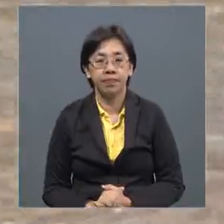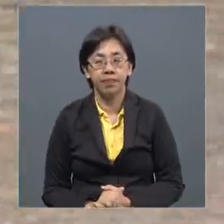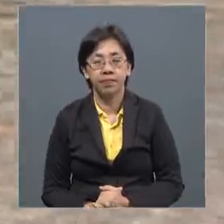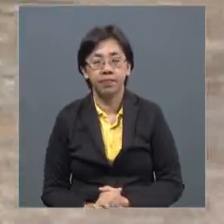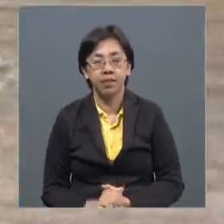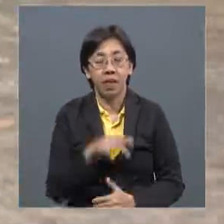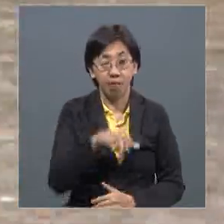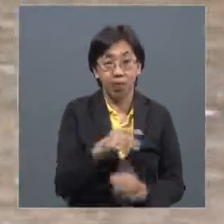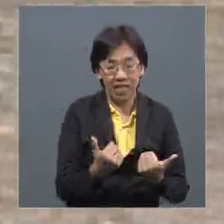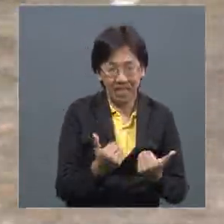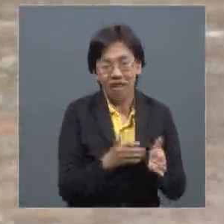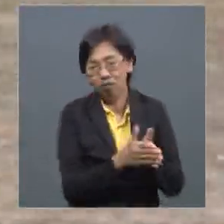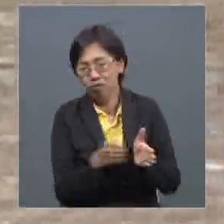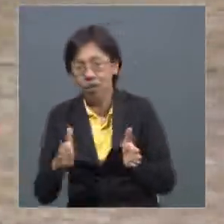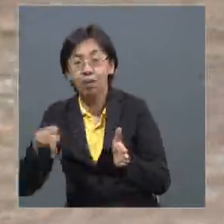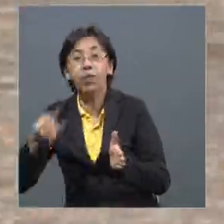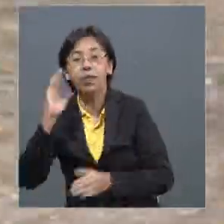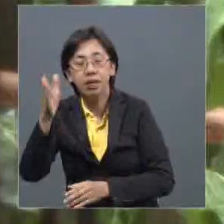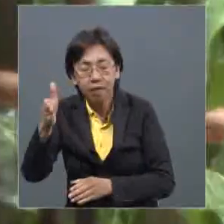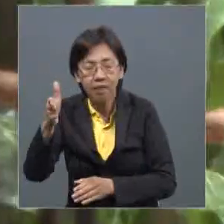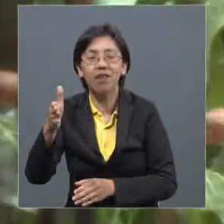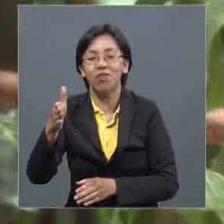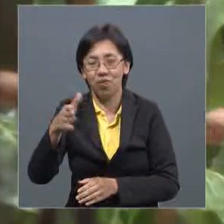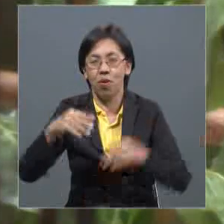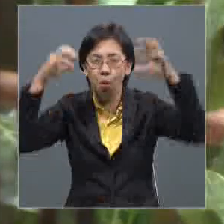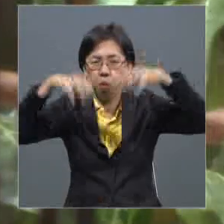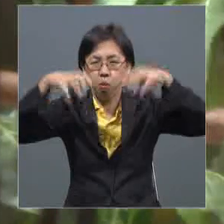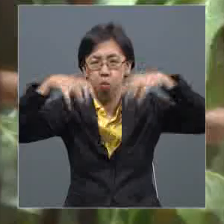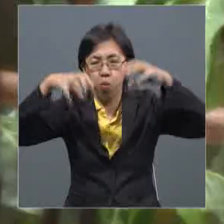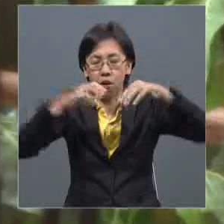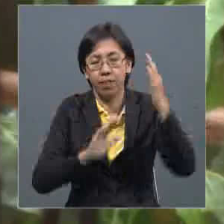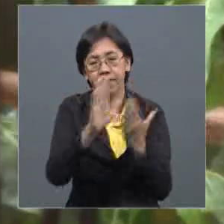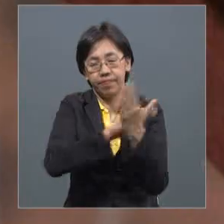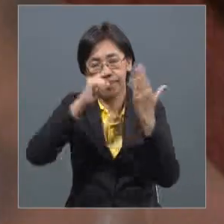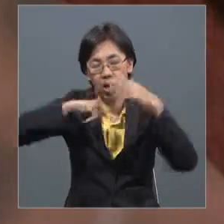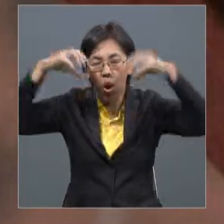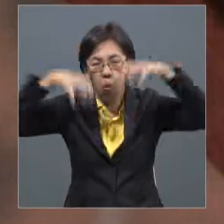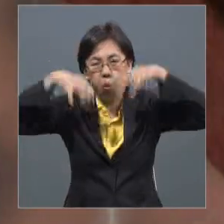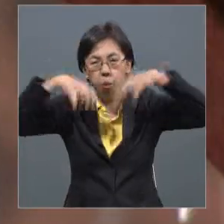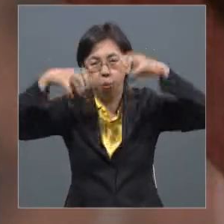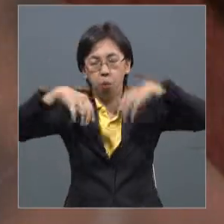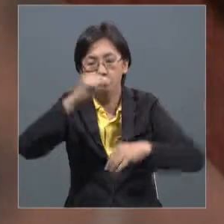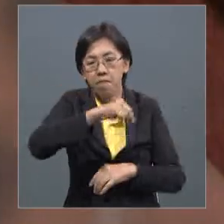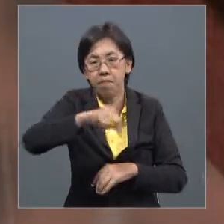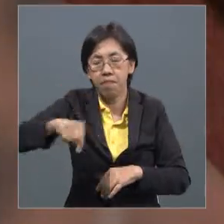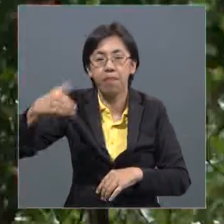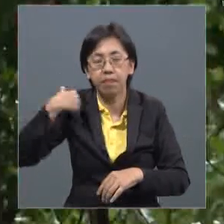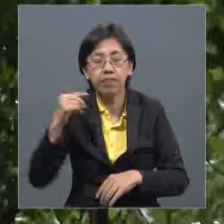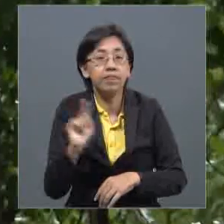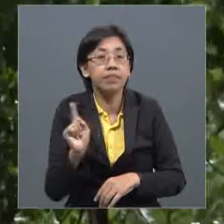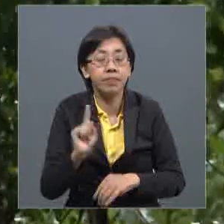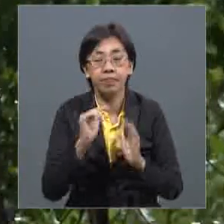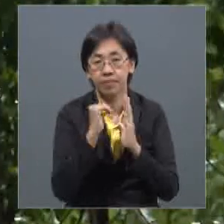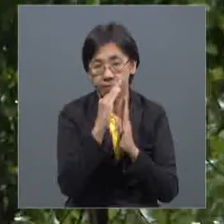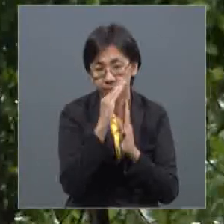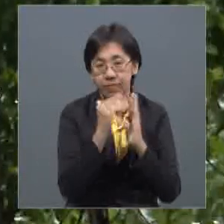ไปจนถึงพุธหน้าเลยถูกต้องนะฮะ 1สัปดาห์เต็มๆนะฮะประเทศไทยยังคงมีฝนตกหนักถึงหนักมากบางพื้นที่นะครับทั้งที่บริเวณภาค